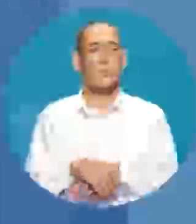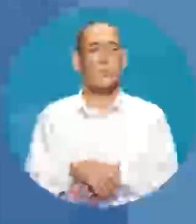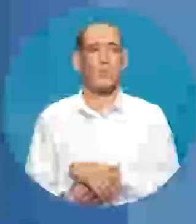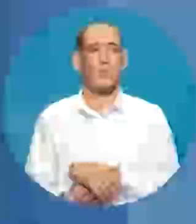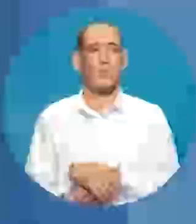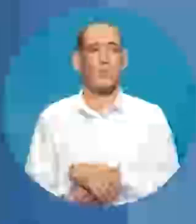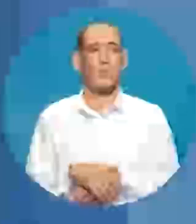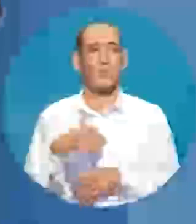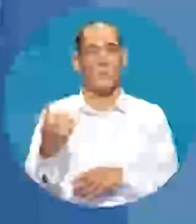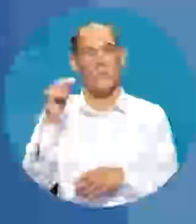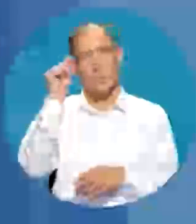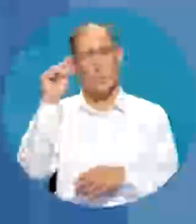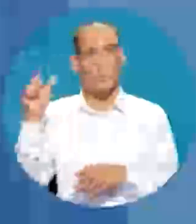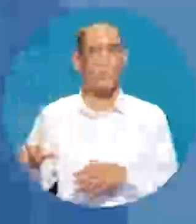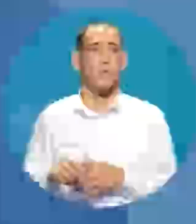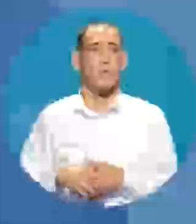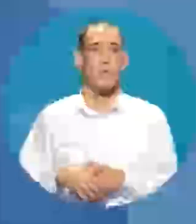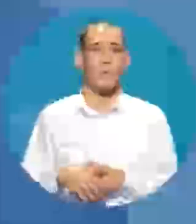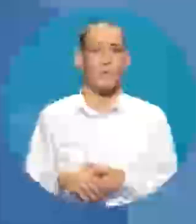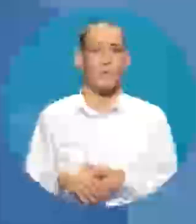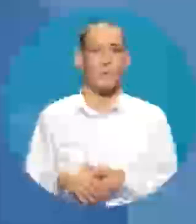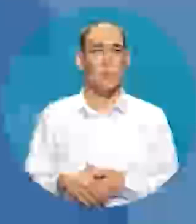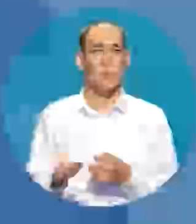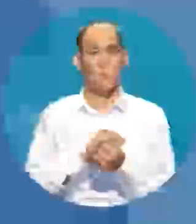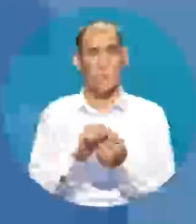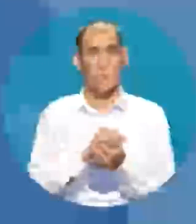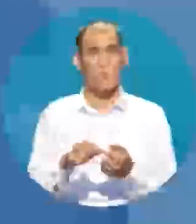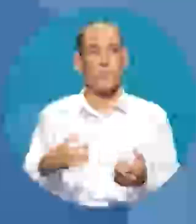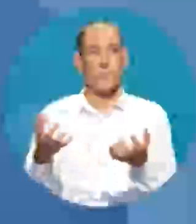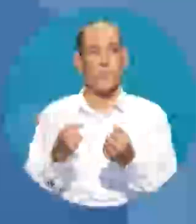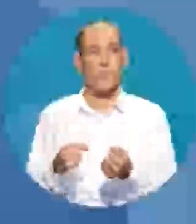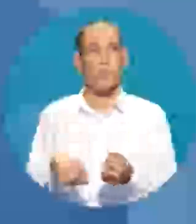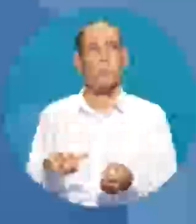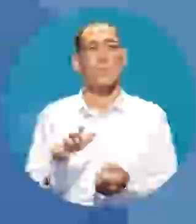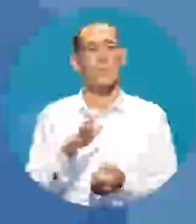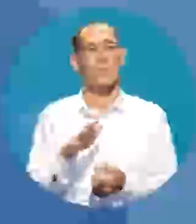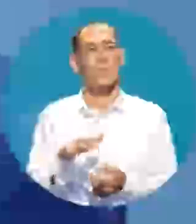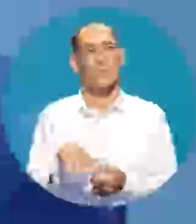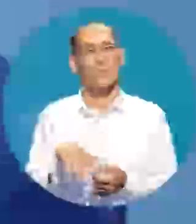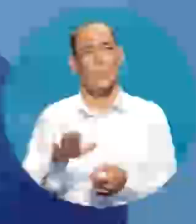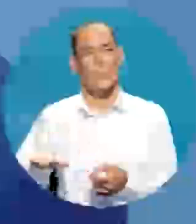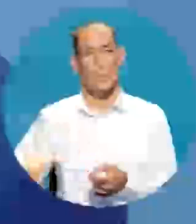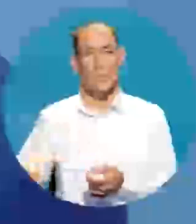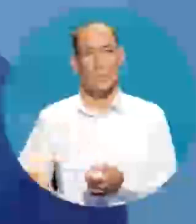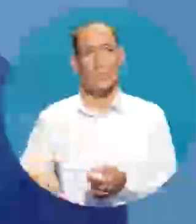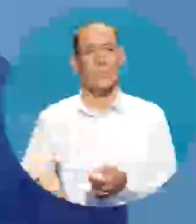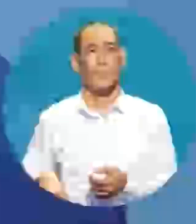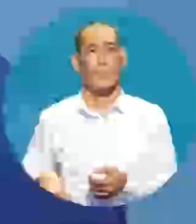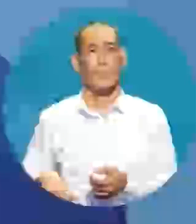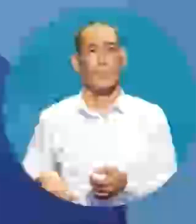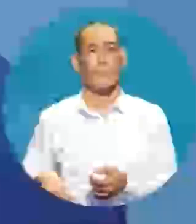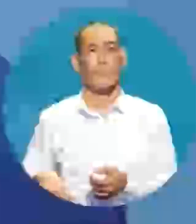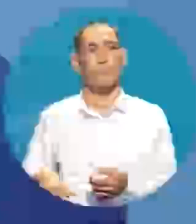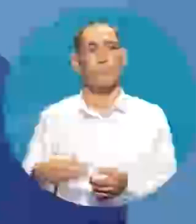Neke oğuşlar? Na kağızı alıp bolğandan keyin üç meyişlik jasauğa